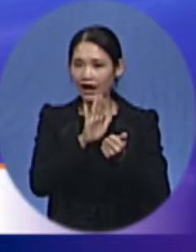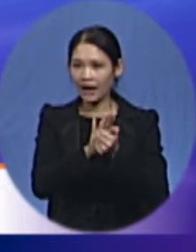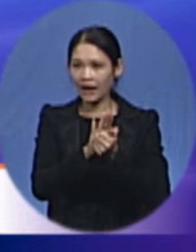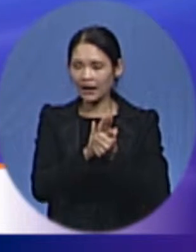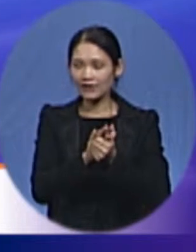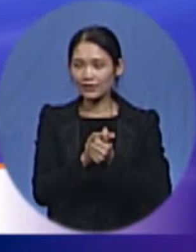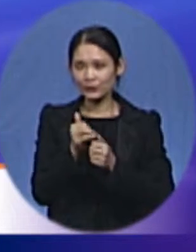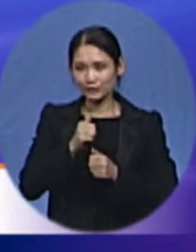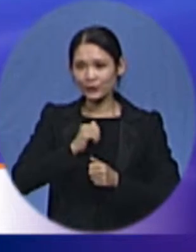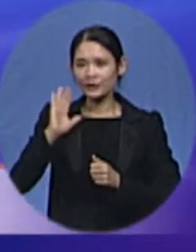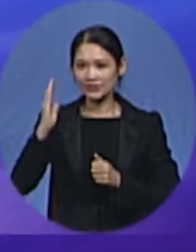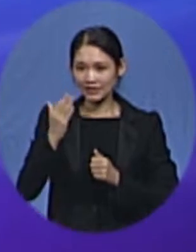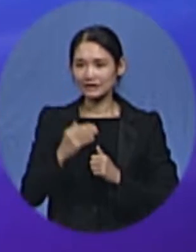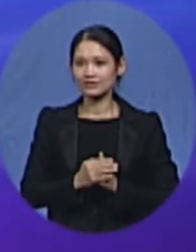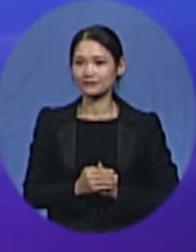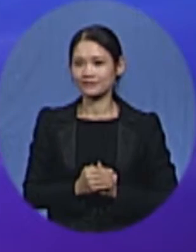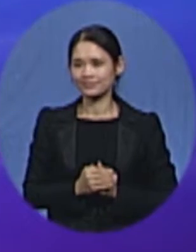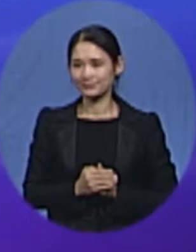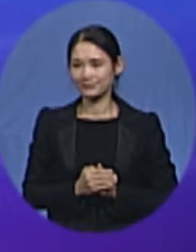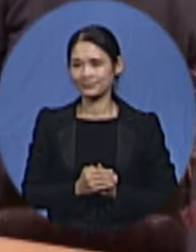있습니다. 이명아 기자입니다.